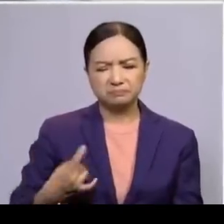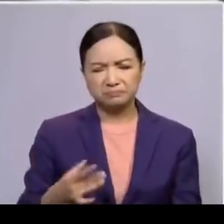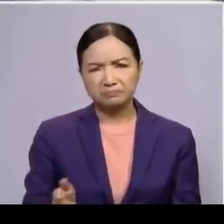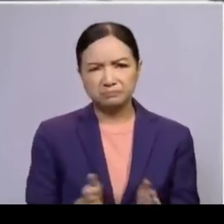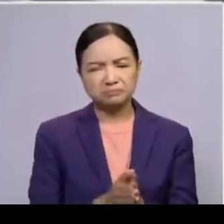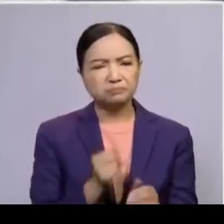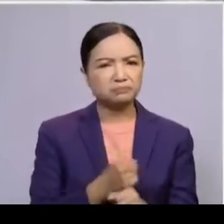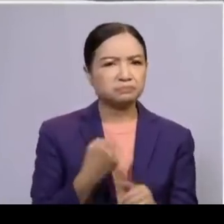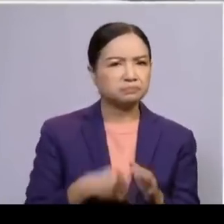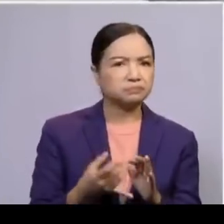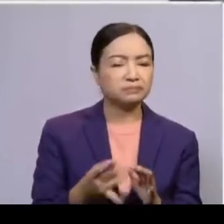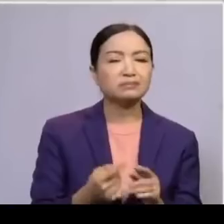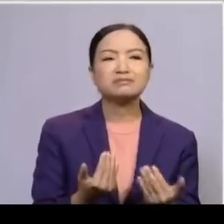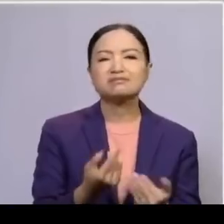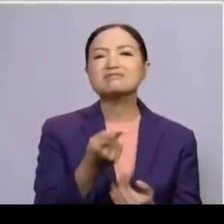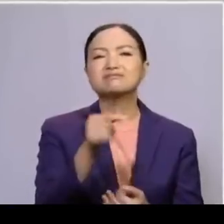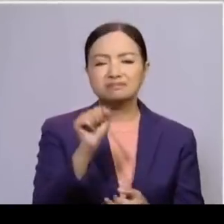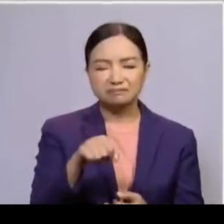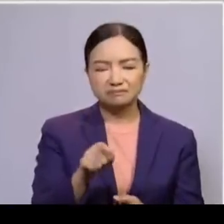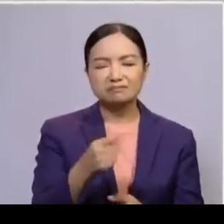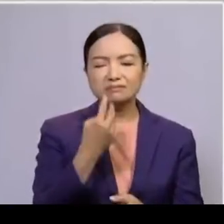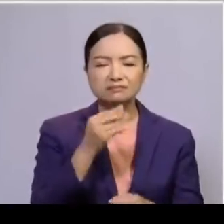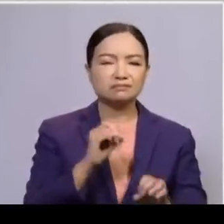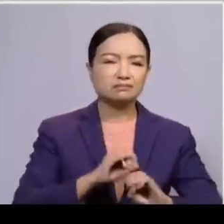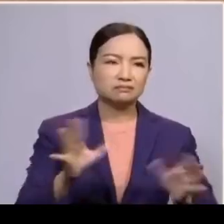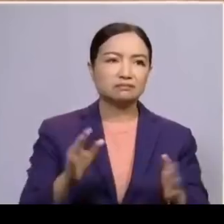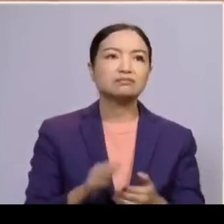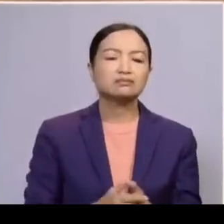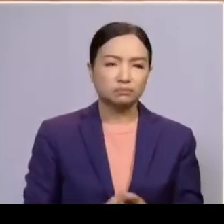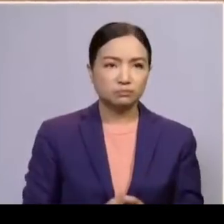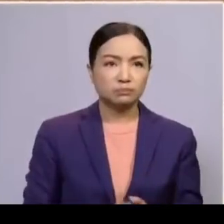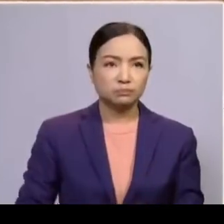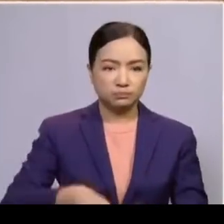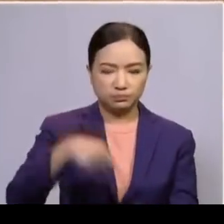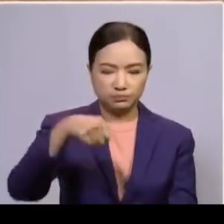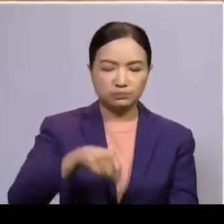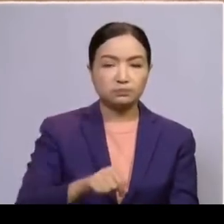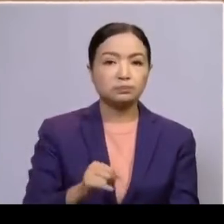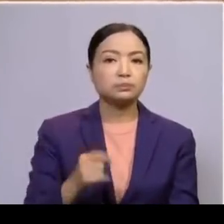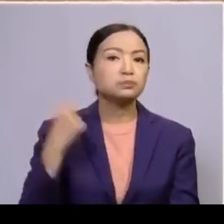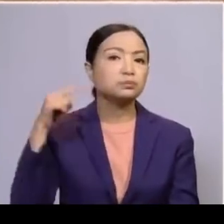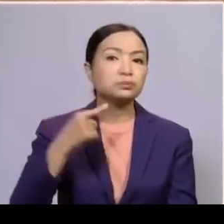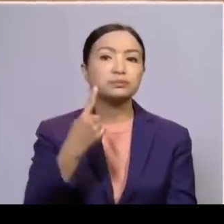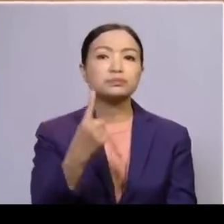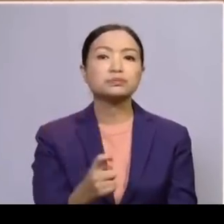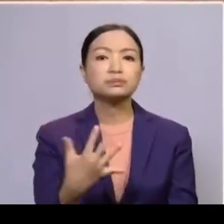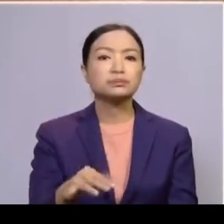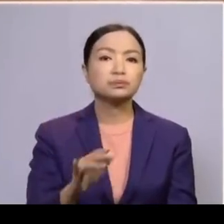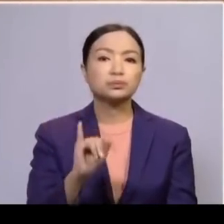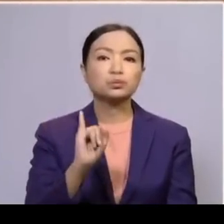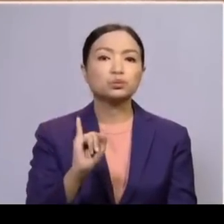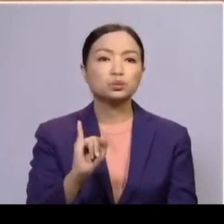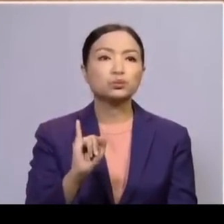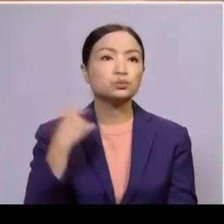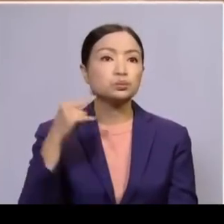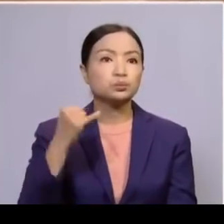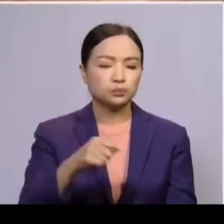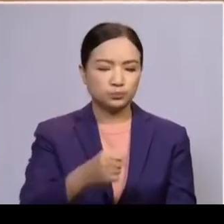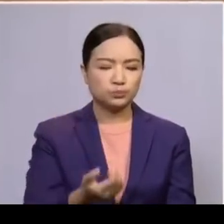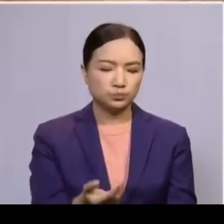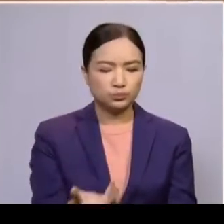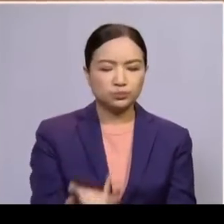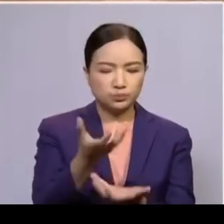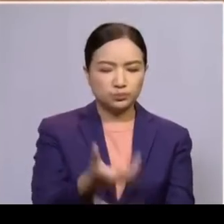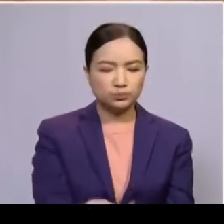อะไรหรือเปล่าเนี่ยและครั้งนี้ก็ค่อนข้างชัดเจนที่ว่ามีการส่งกระเป๋าของก้อยเพื่อที่จะเปลี่ยนแปลงใช่ไหมคะ